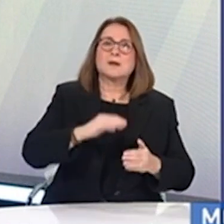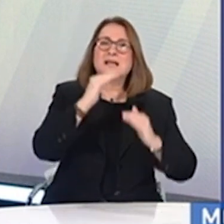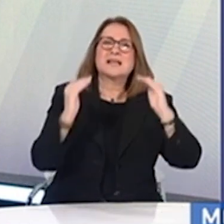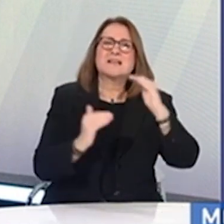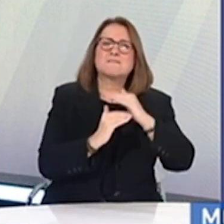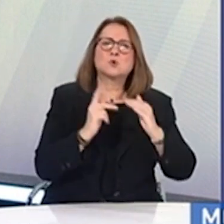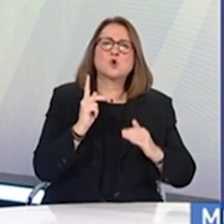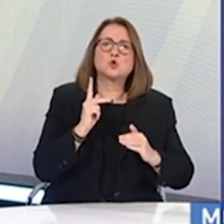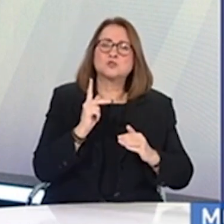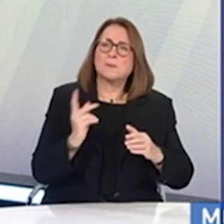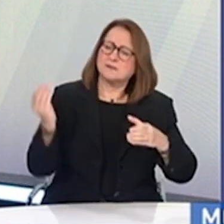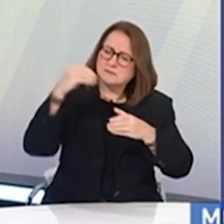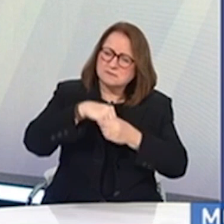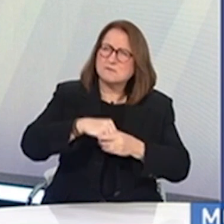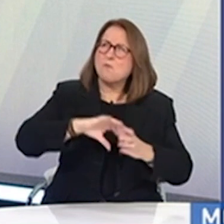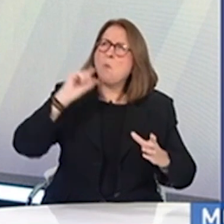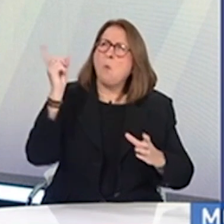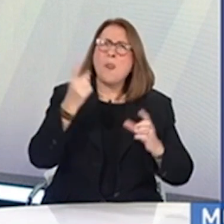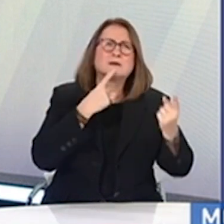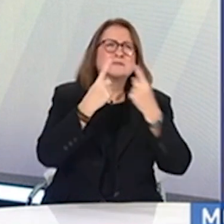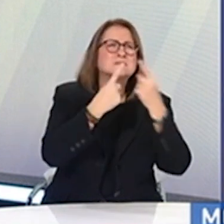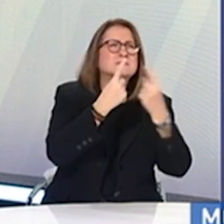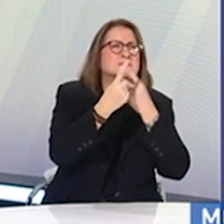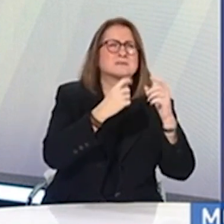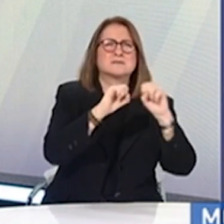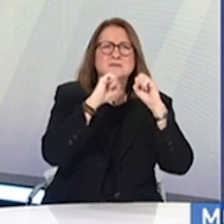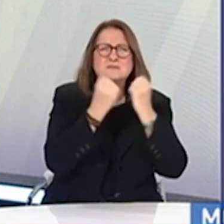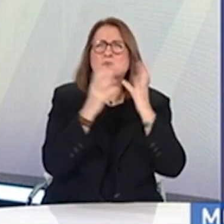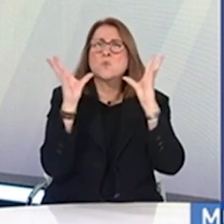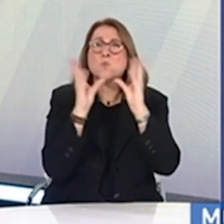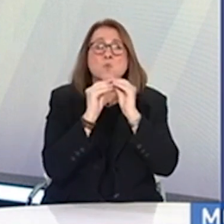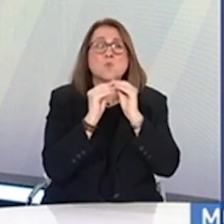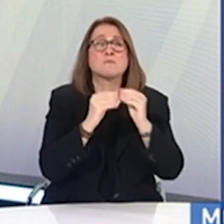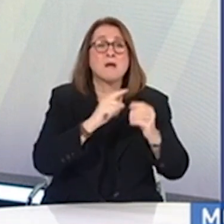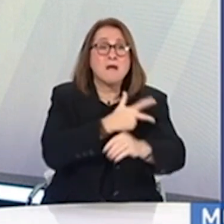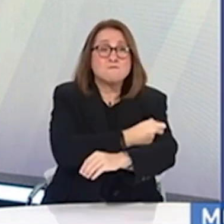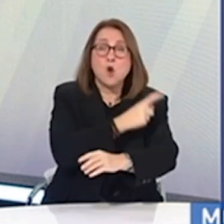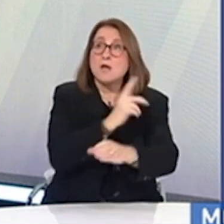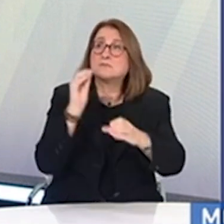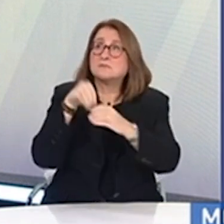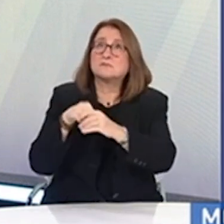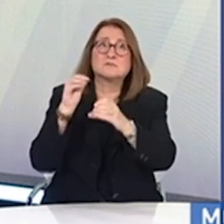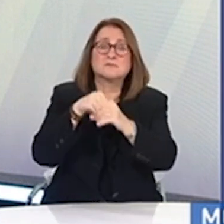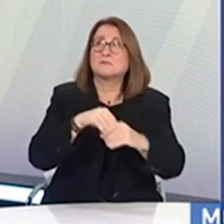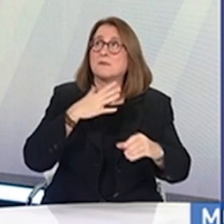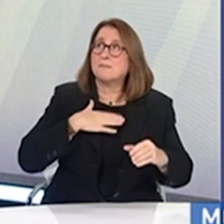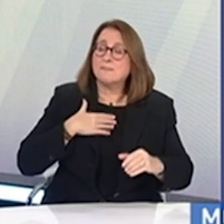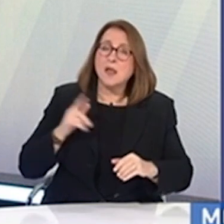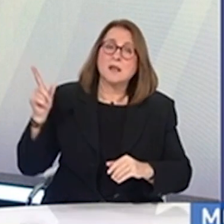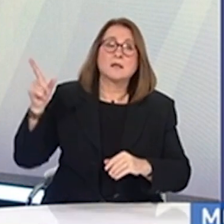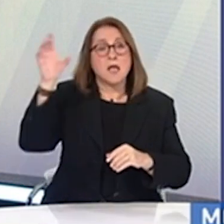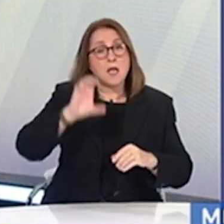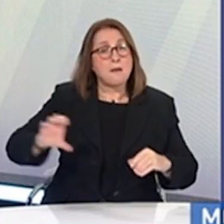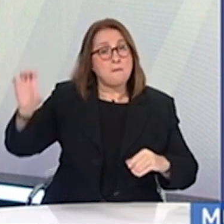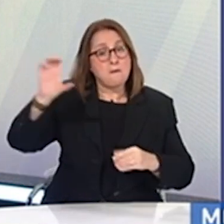ο κ. Κοντοζαμάνης και η Εθνική Επιτροπή Εμβολίων ενημερώνεται, ώστε να, αυτή η κοινή προμήθεια να γίνει ταυτόχρονα ισόνομα σε όλες τις